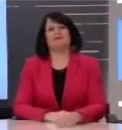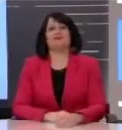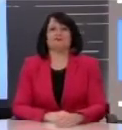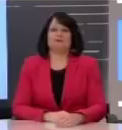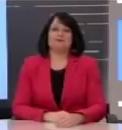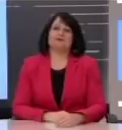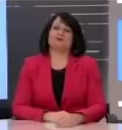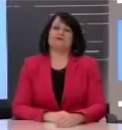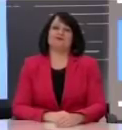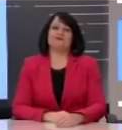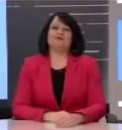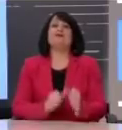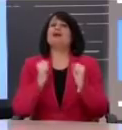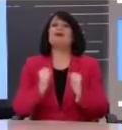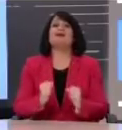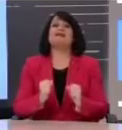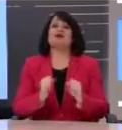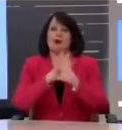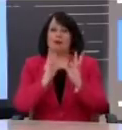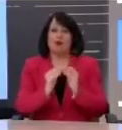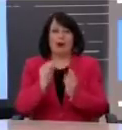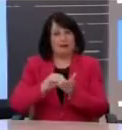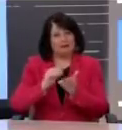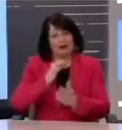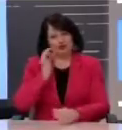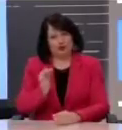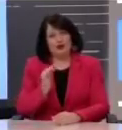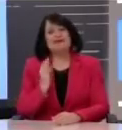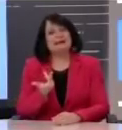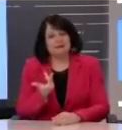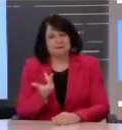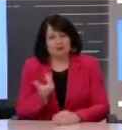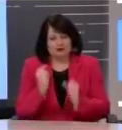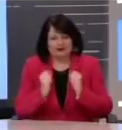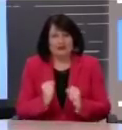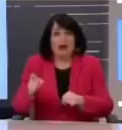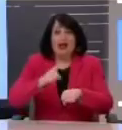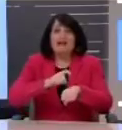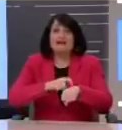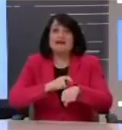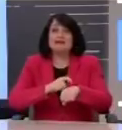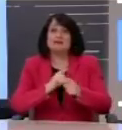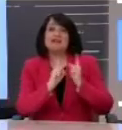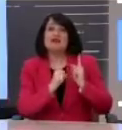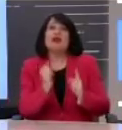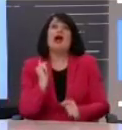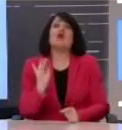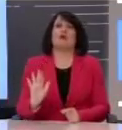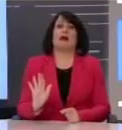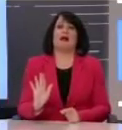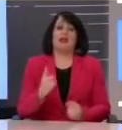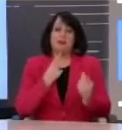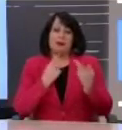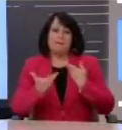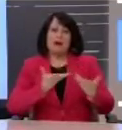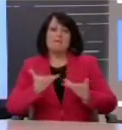Το βασικότερο όλων όμως, επαναλαμβάνω, είναι ότι αυτή τη στιγμή ακόμα δεν έχουμε συμφωνία. Έχουμε